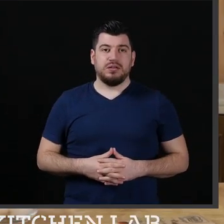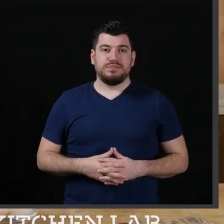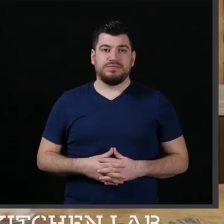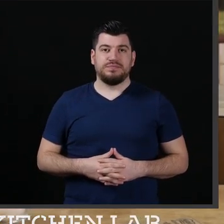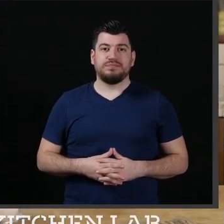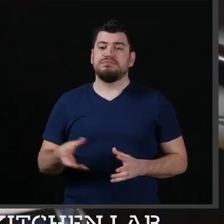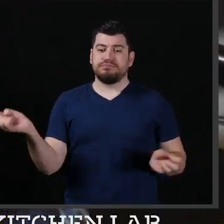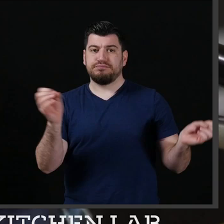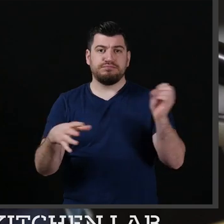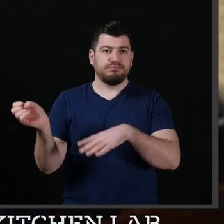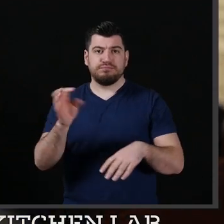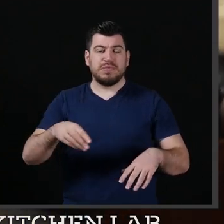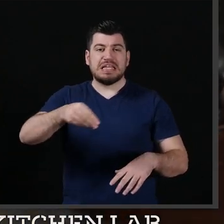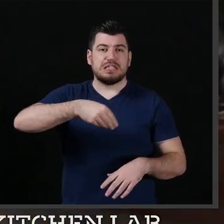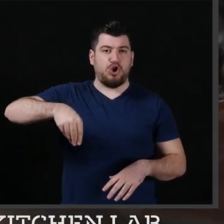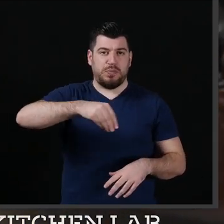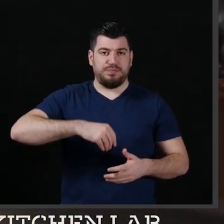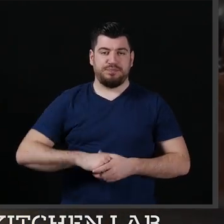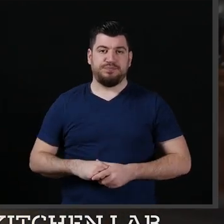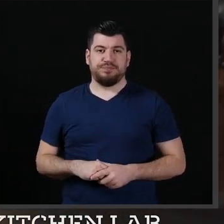τη ρίχνουμε μέσα στο σιρόπι.